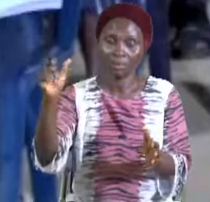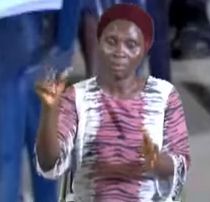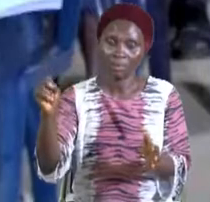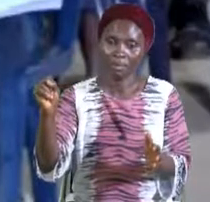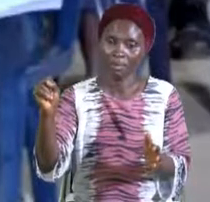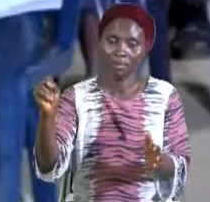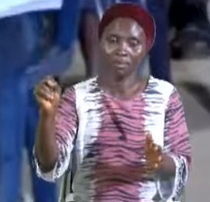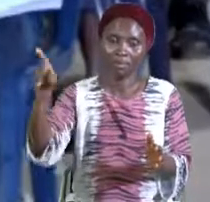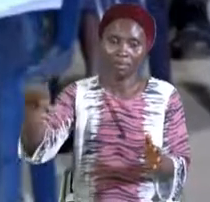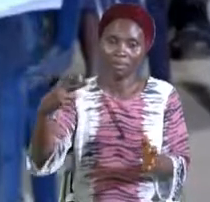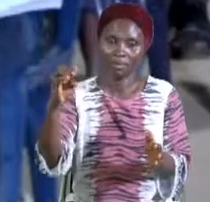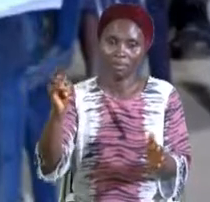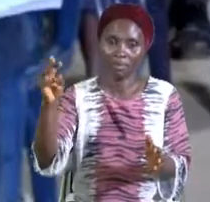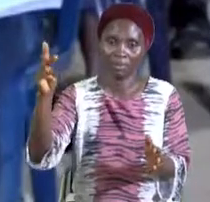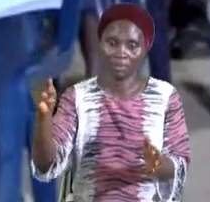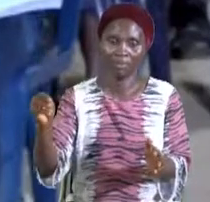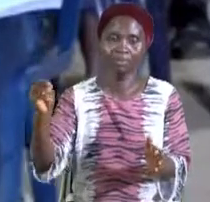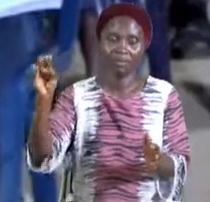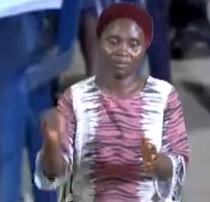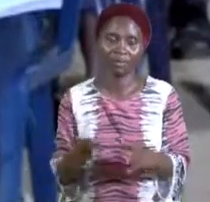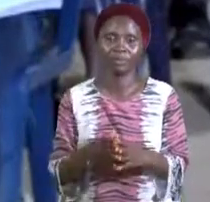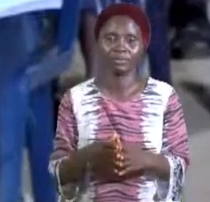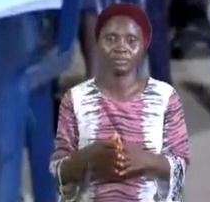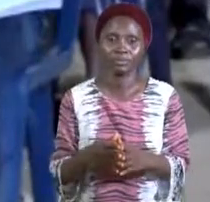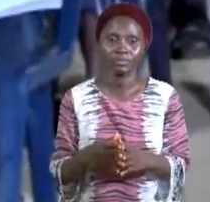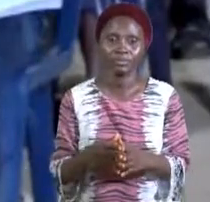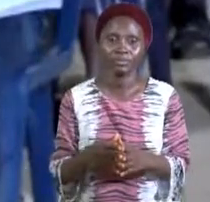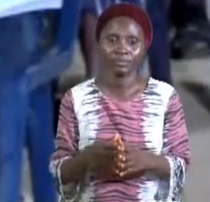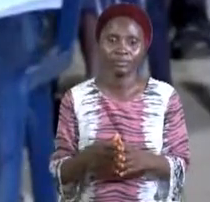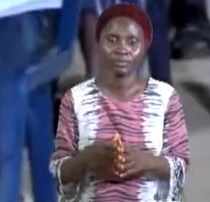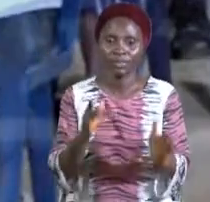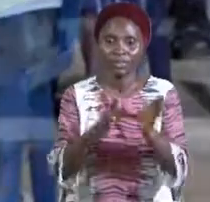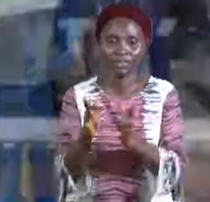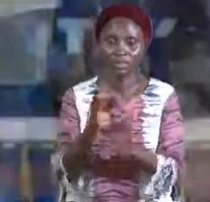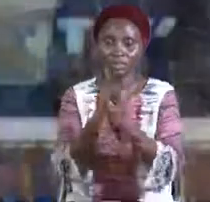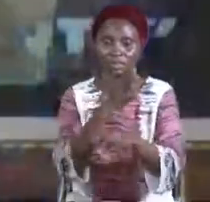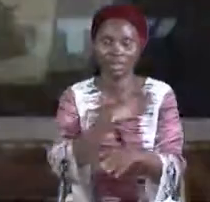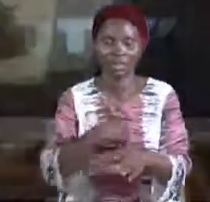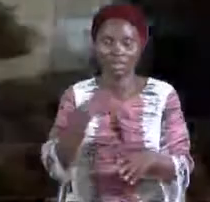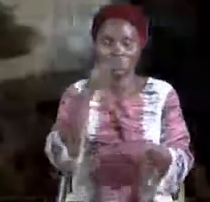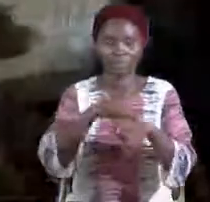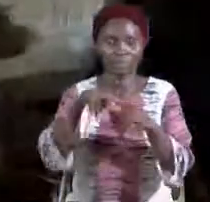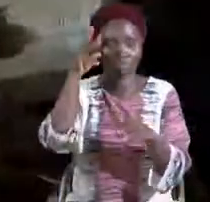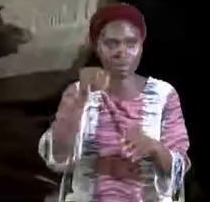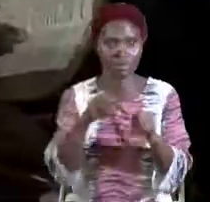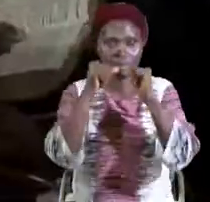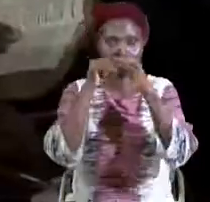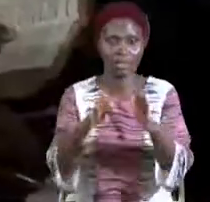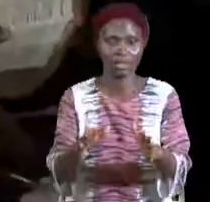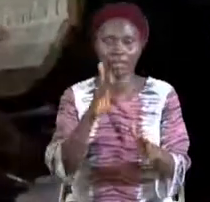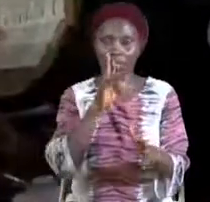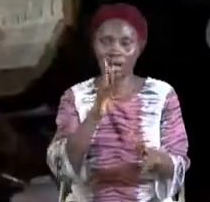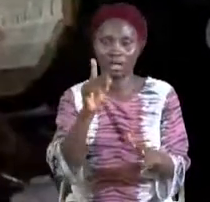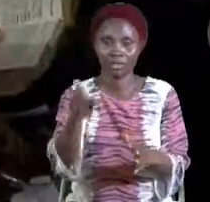verset 17. Jésus reprenant la parole, le dit. Tu es heureux, Simon, fils de Jonas,